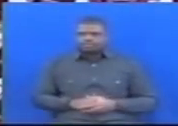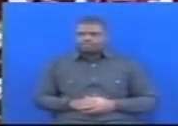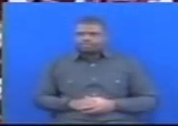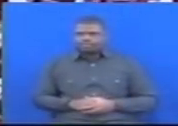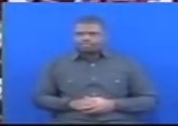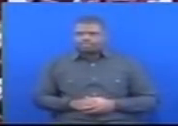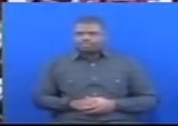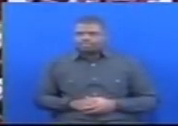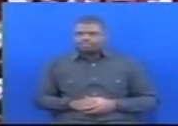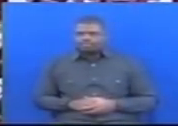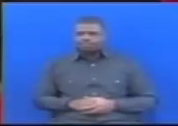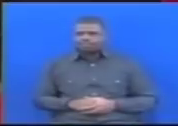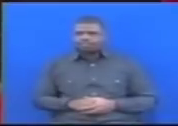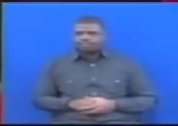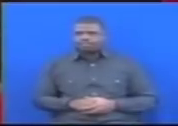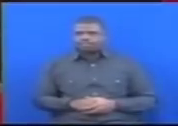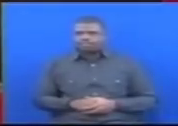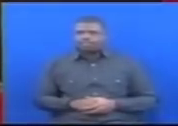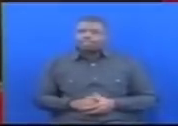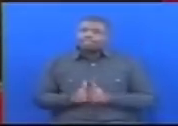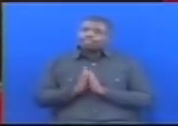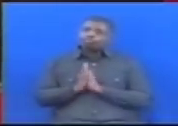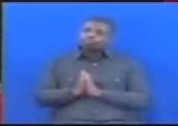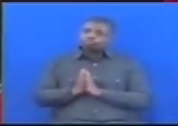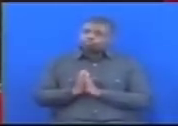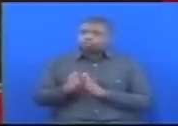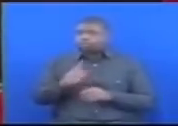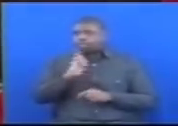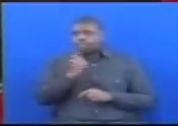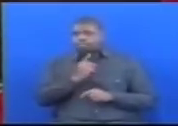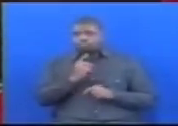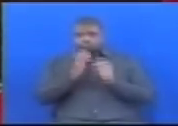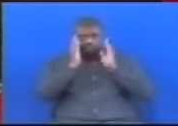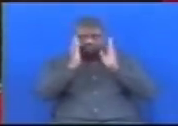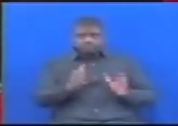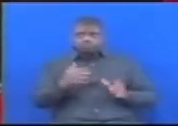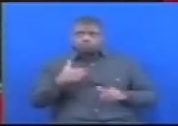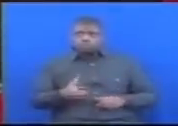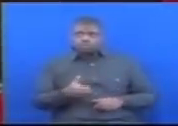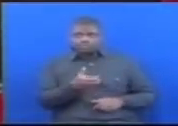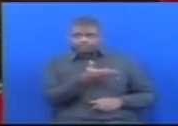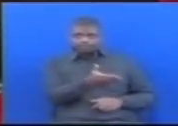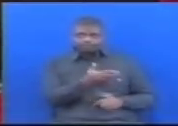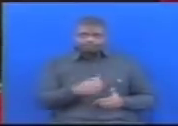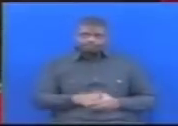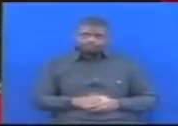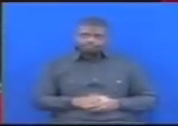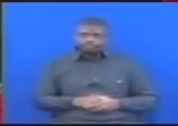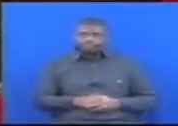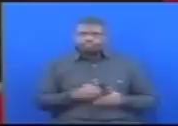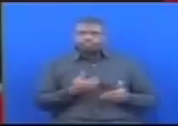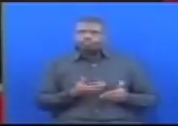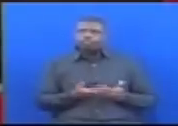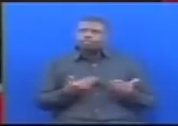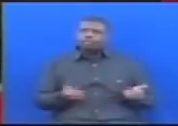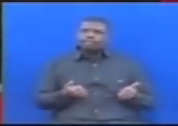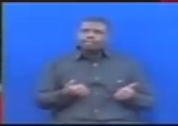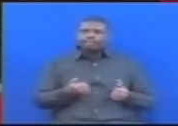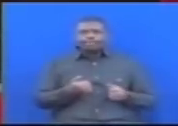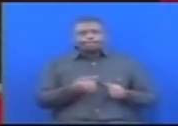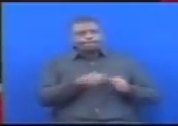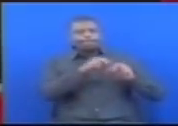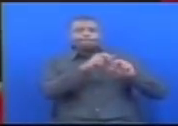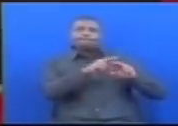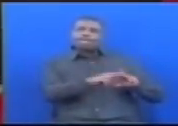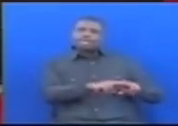maswali madogo ya nyongeza. Na nishukuru kwa majibu ya Mheshimiwa Waziri. Kwa kuwa umbali yalipo